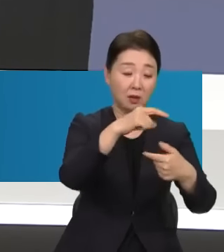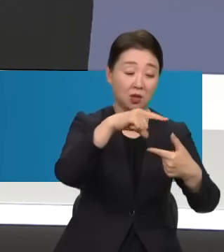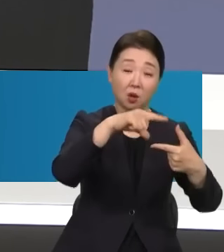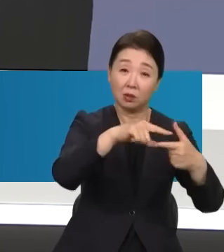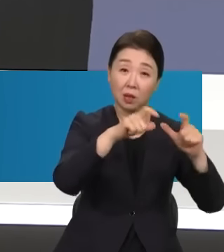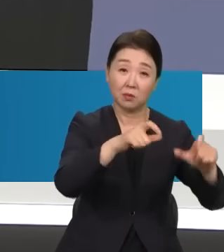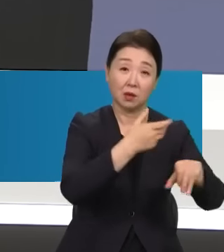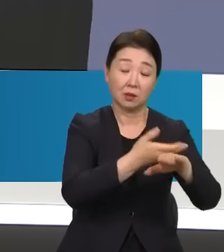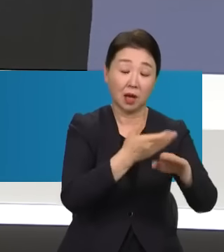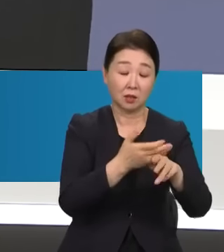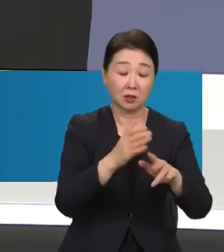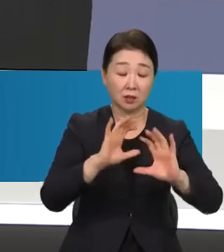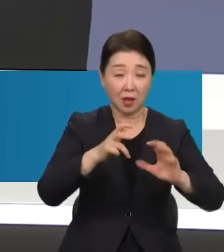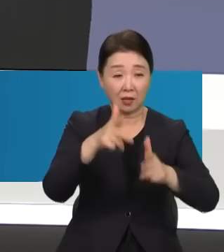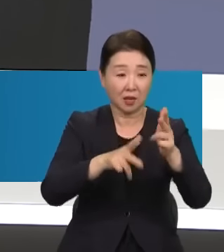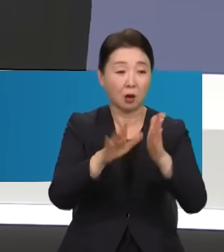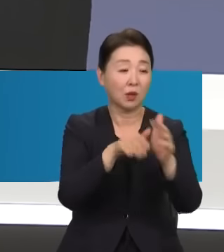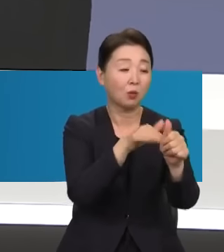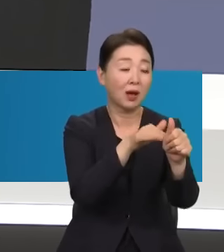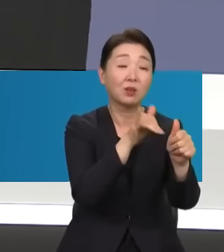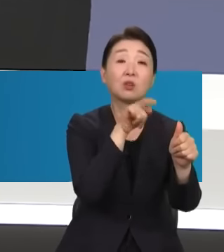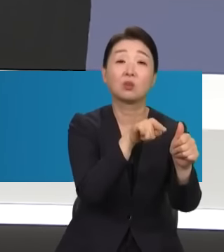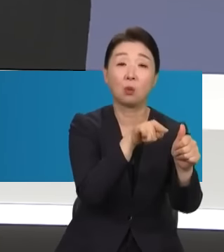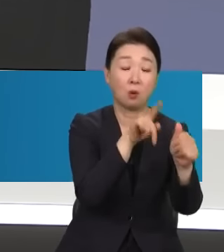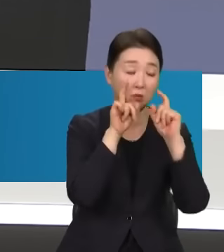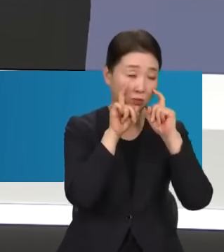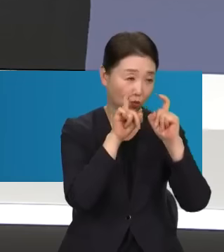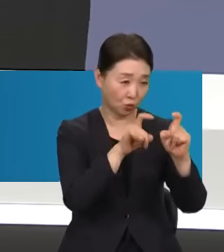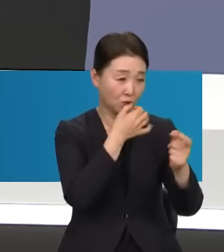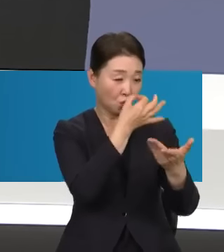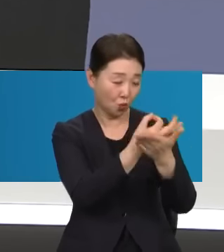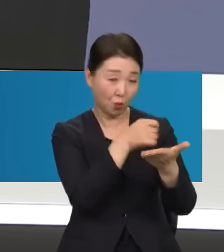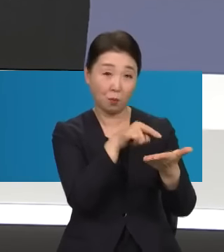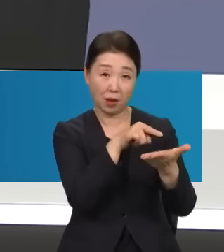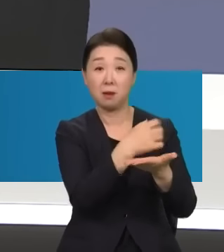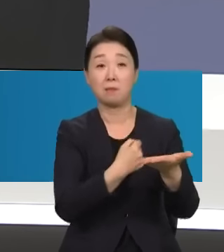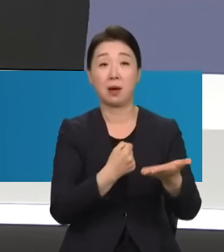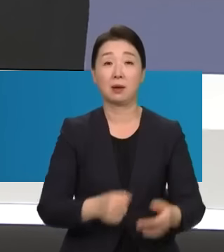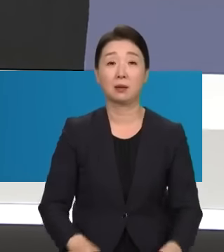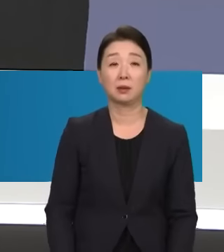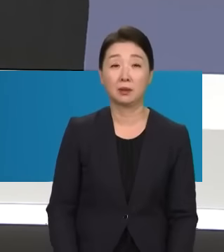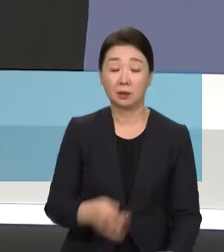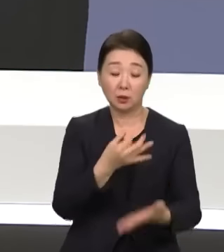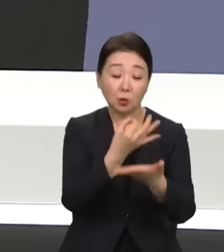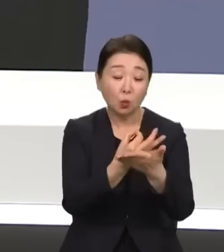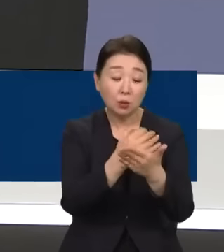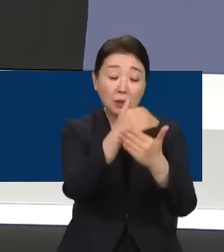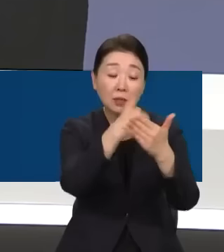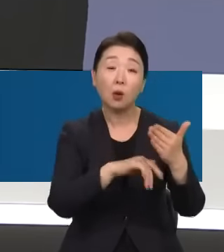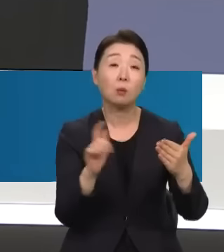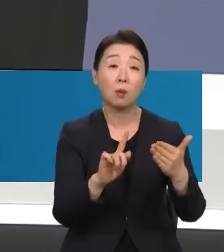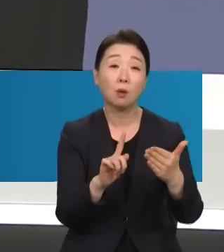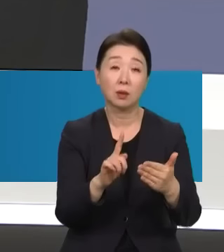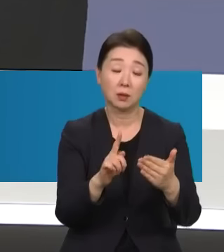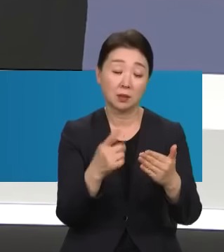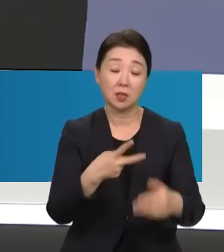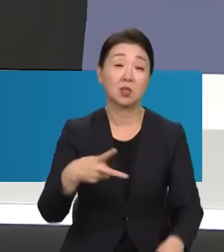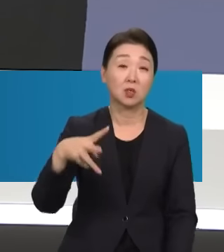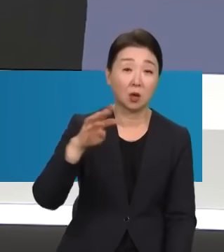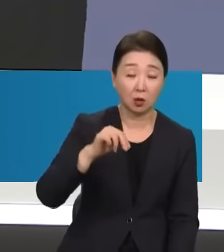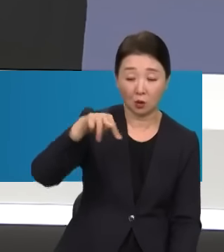다른 국책 사업에도 관여한 걸로 의심되는 녹취도 저희가 입수했습니다. 이 녹취에서 명 씨는 2천억 원짜리